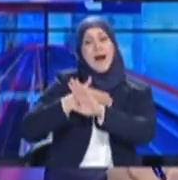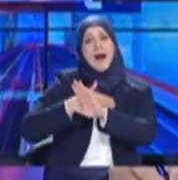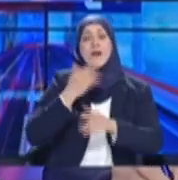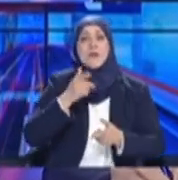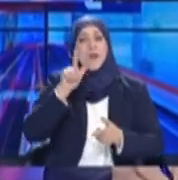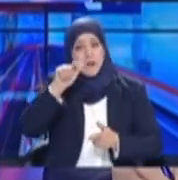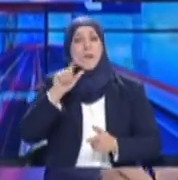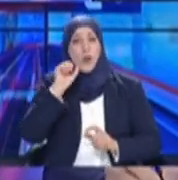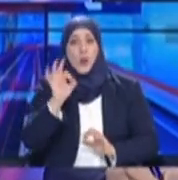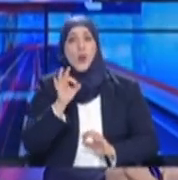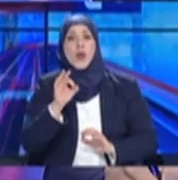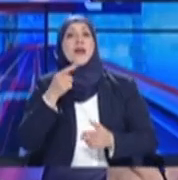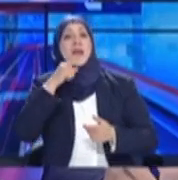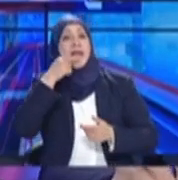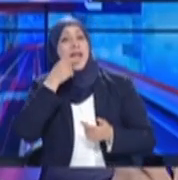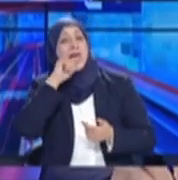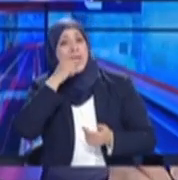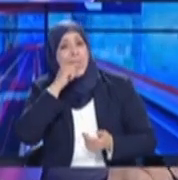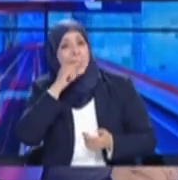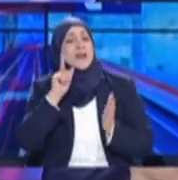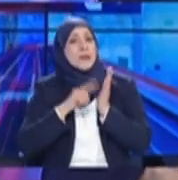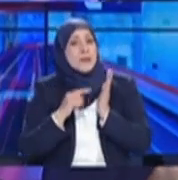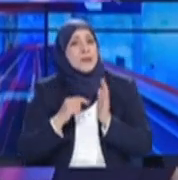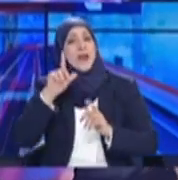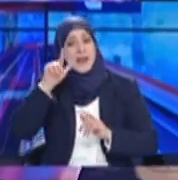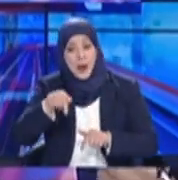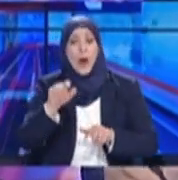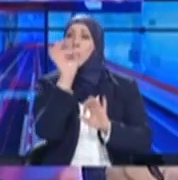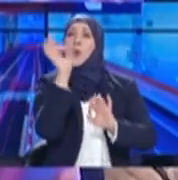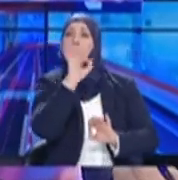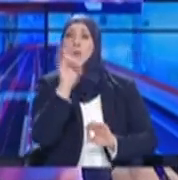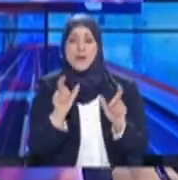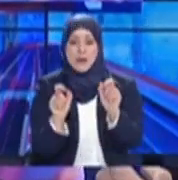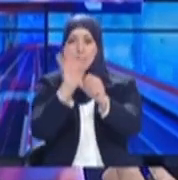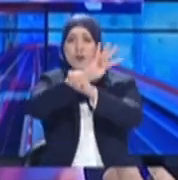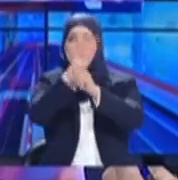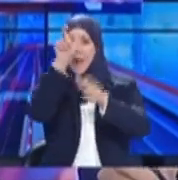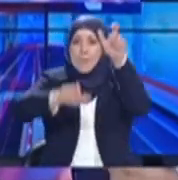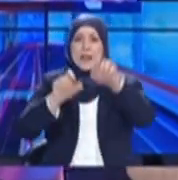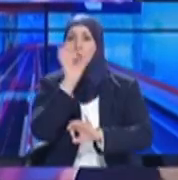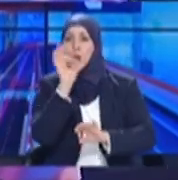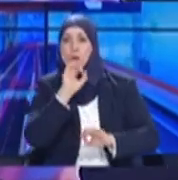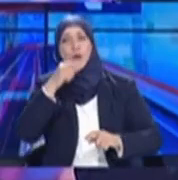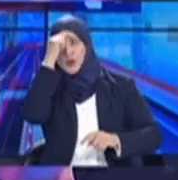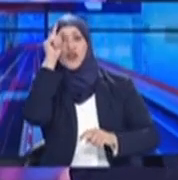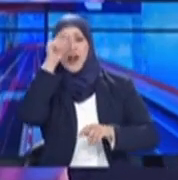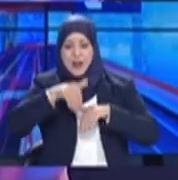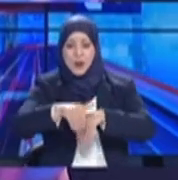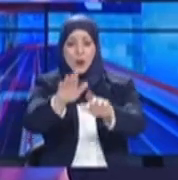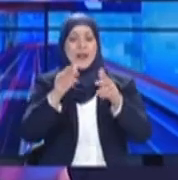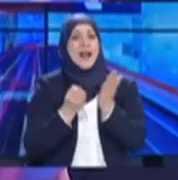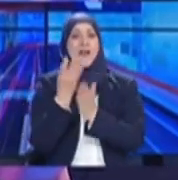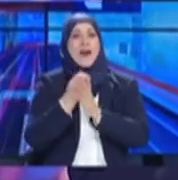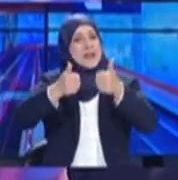في ولايه قابس الى حد الان لم يسجل ايه السبع والحمد لله وهذا امر يسعدنا ان شاء الله تتواصل هذه هي الاخبار